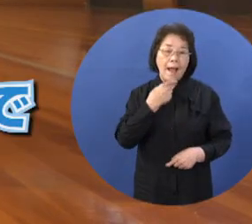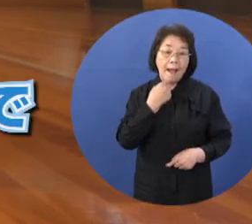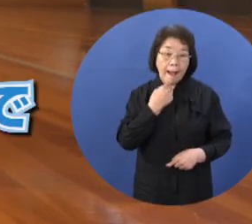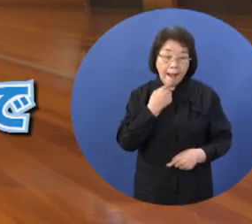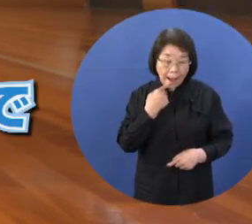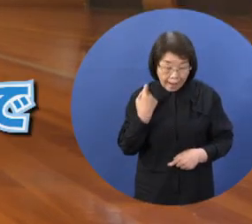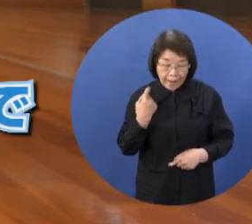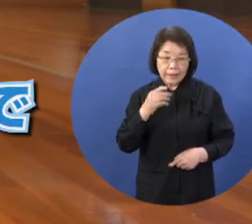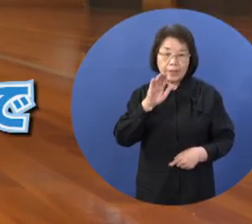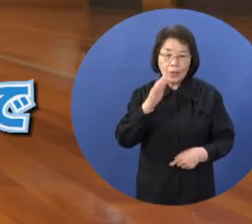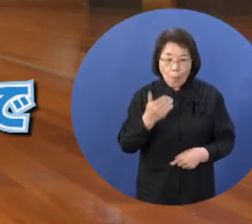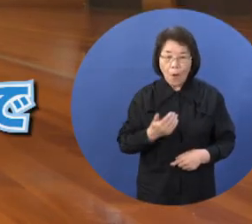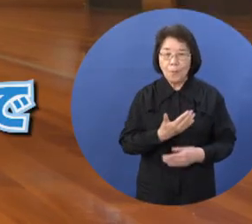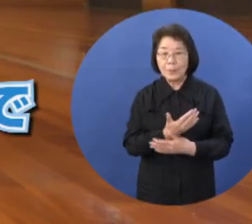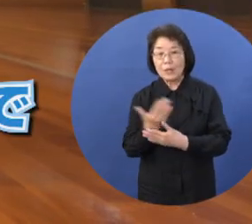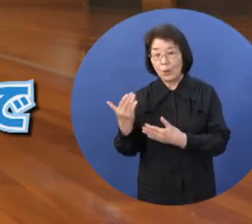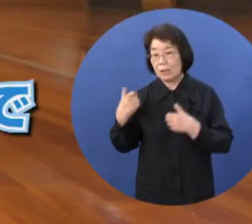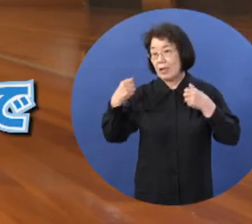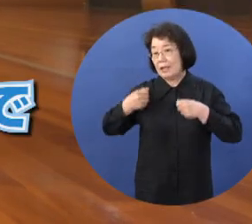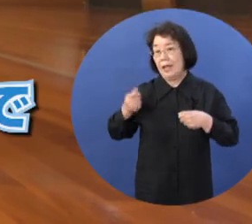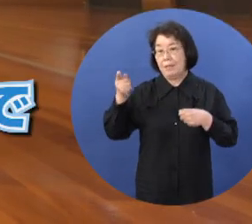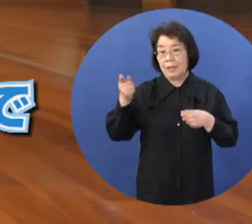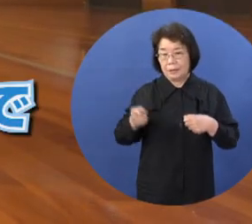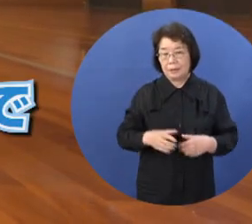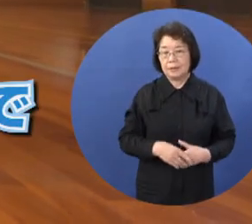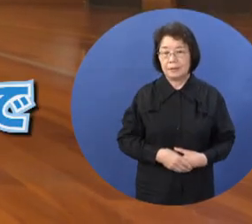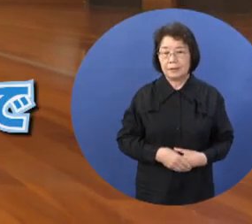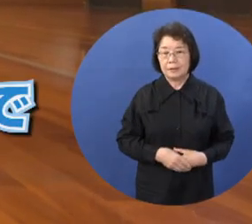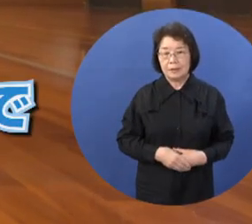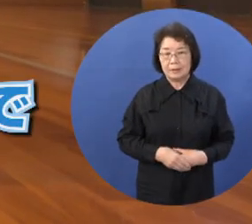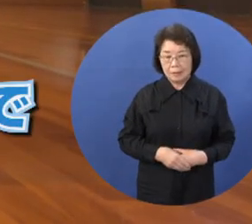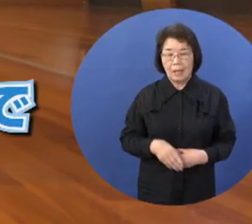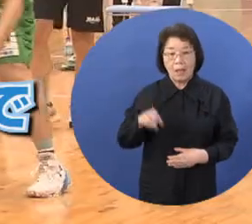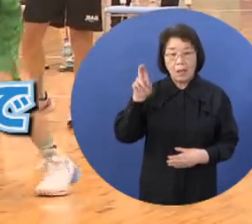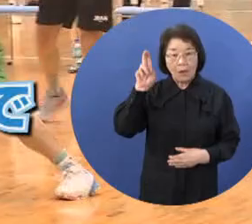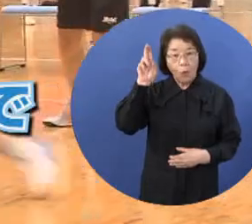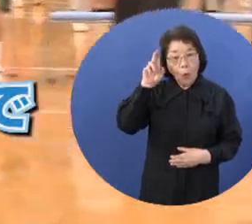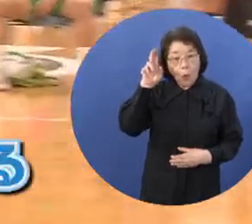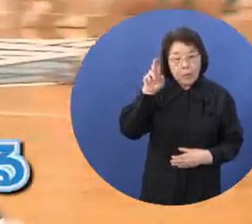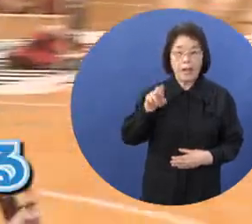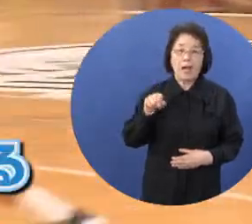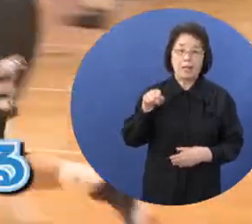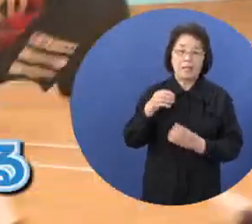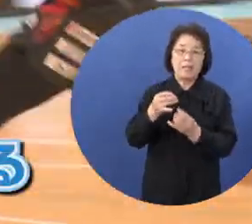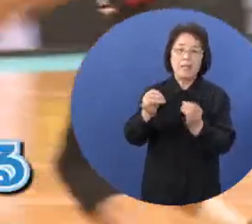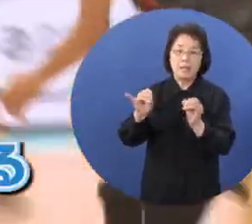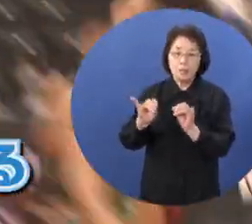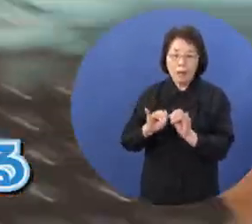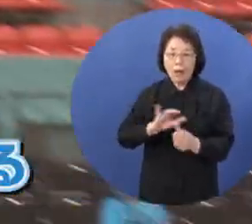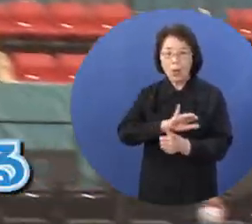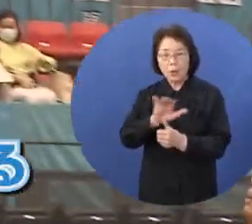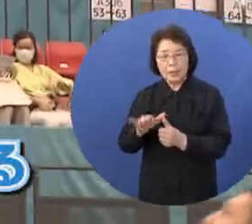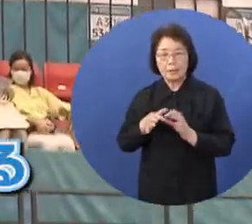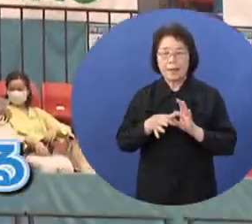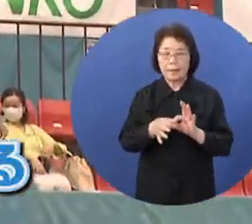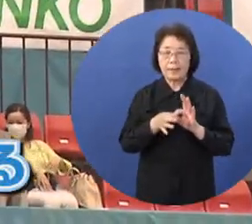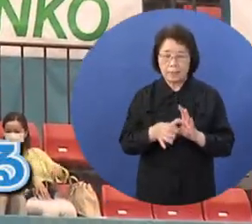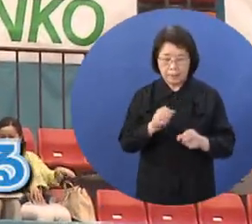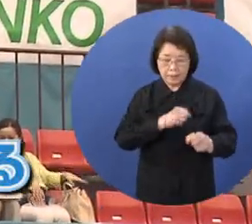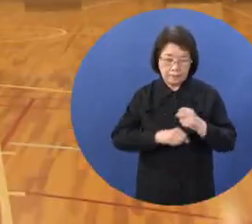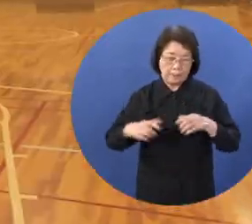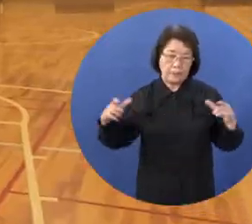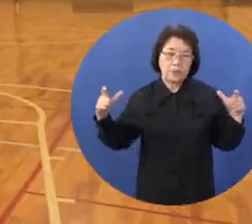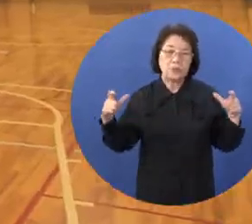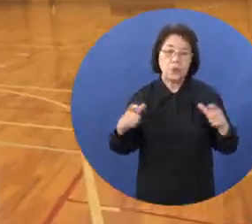大阪ダイムがコロナとかいろいろ影響があって活動を縮小していて、今は東京ダイムでプレーをさせていただいています